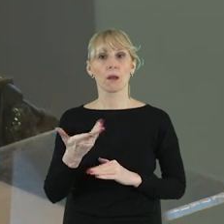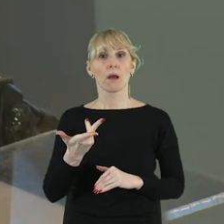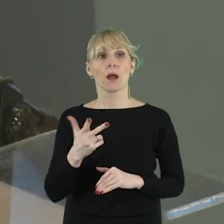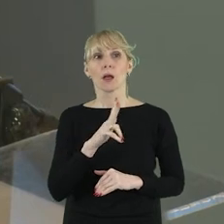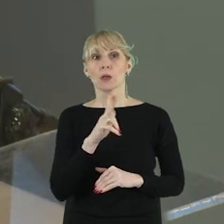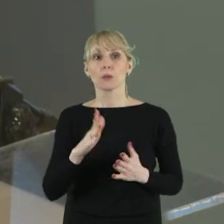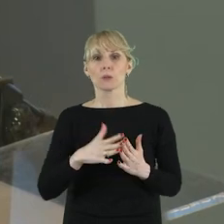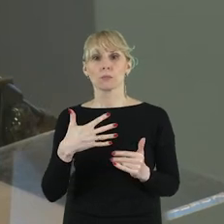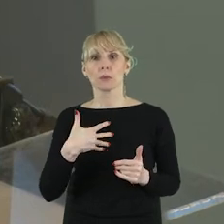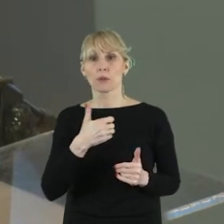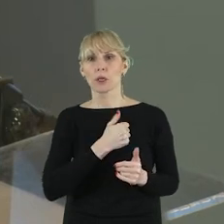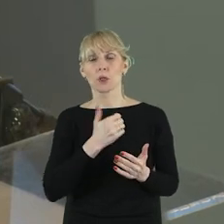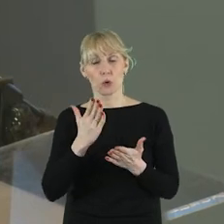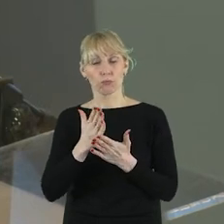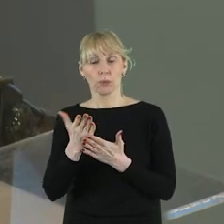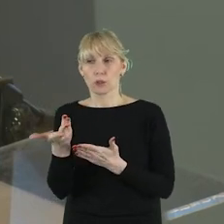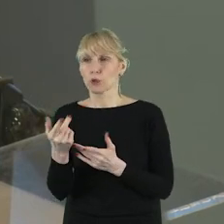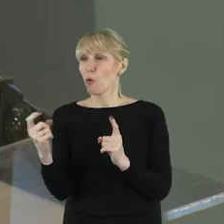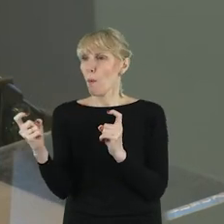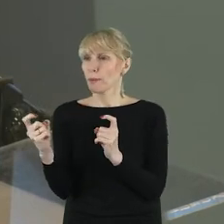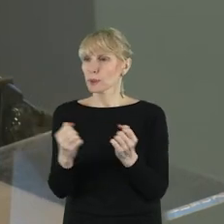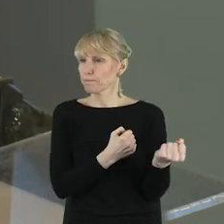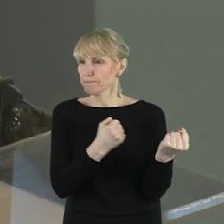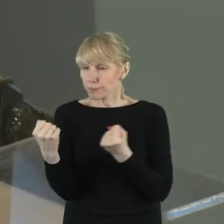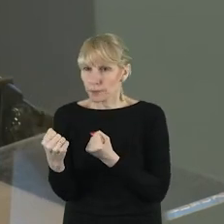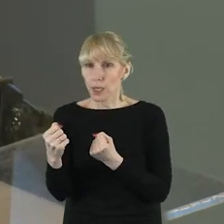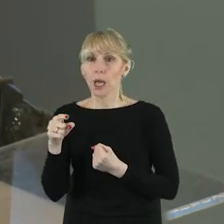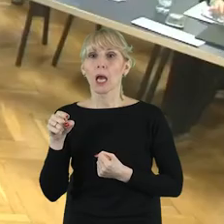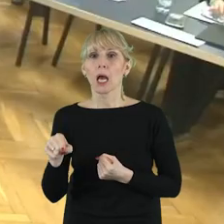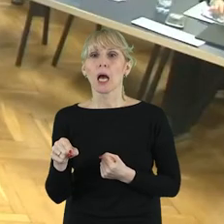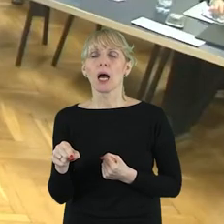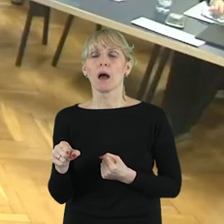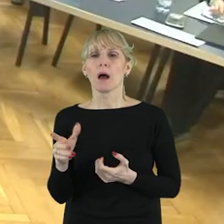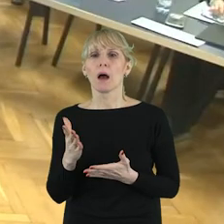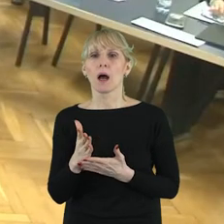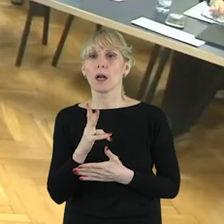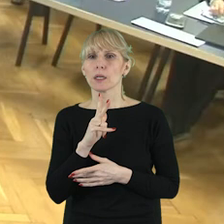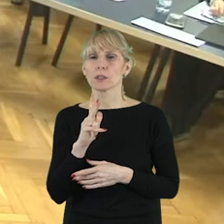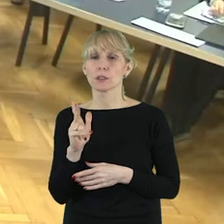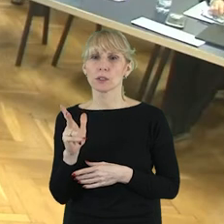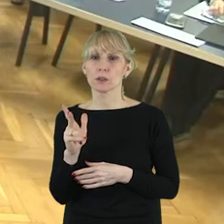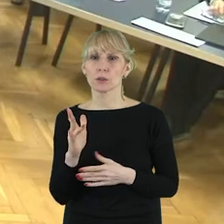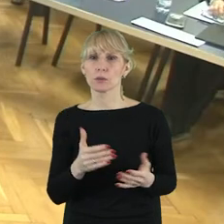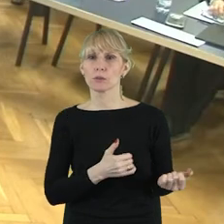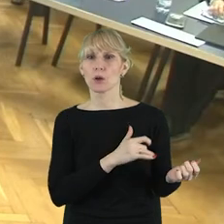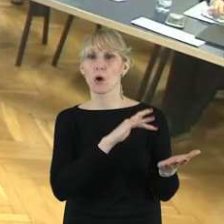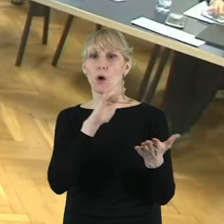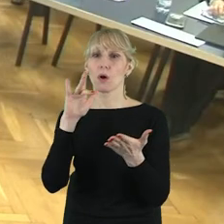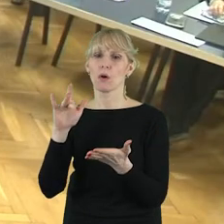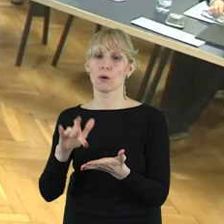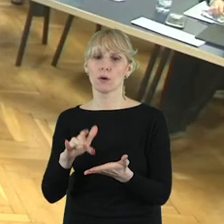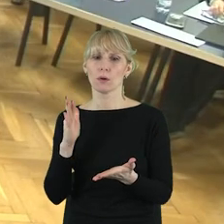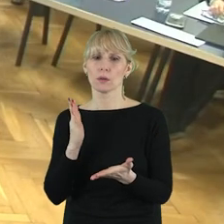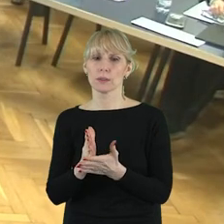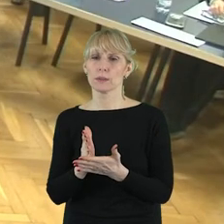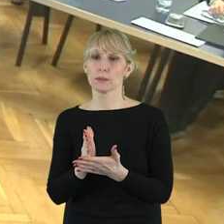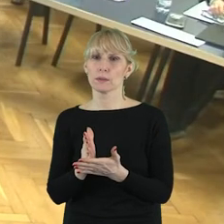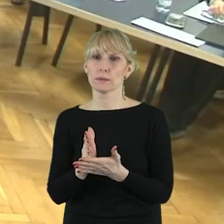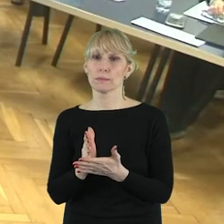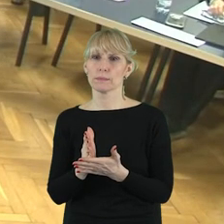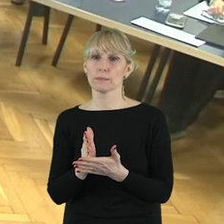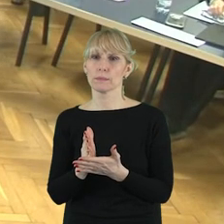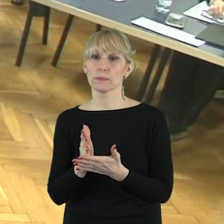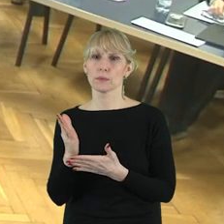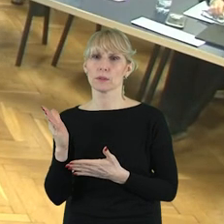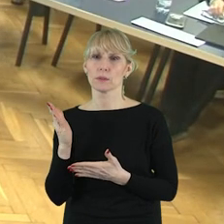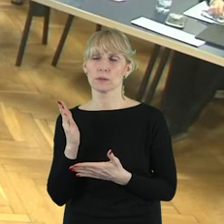będzie 200 km od niego, to dojedzie raczej do Kostnicy niż do tego oddziału. Więc to, że transport